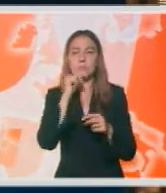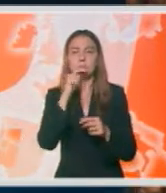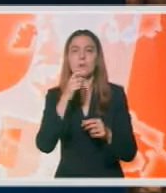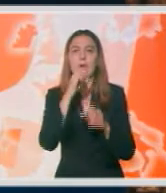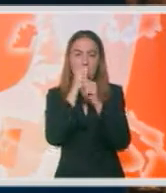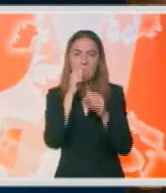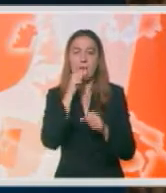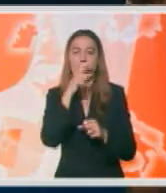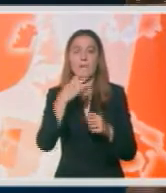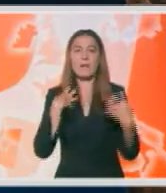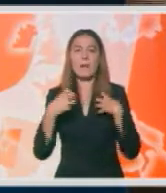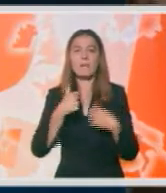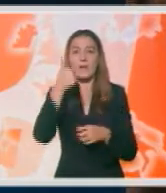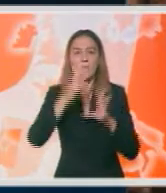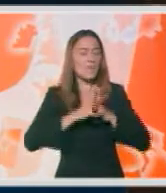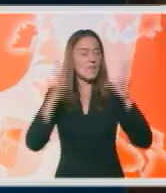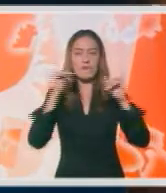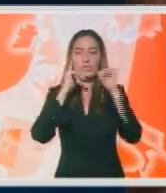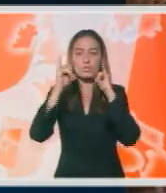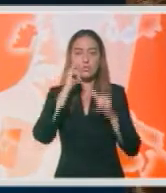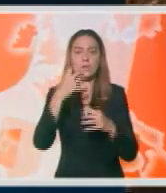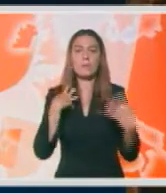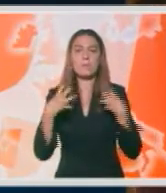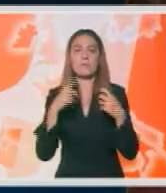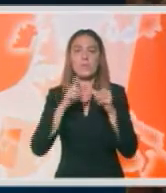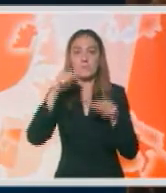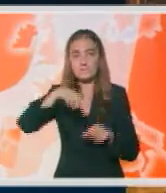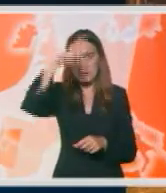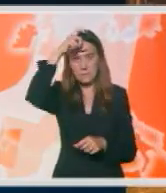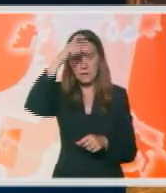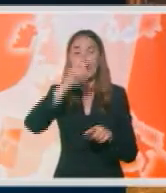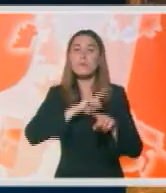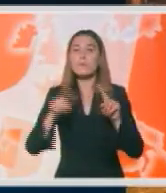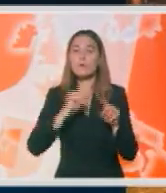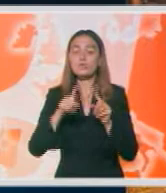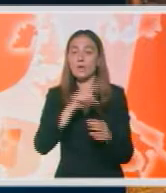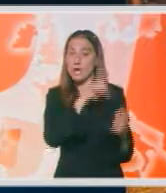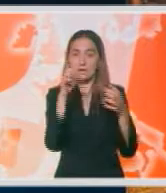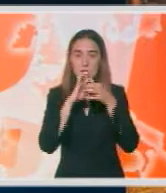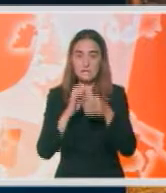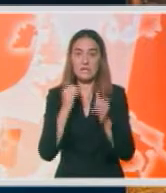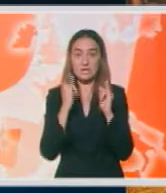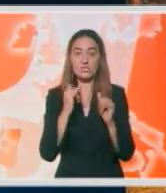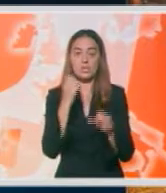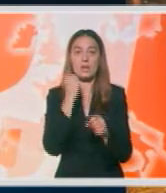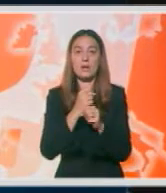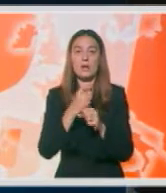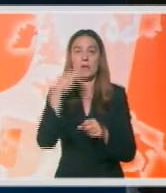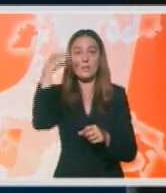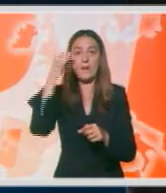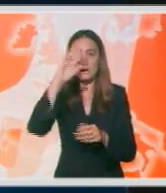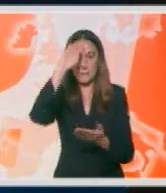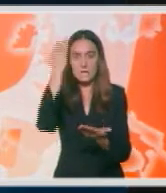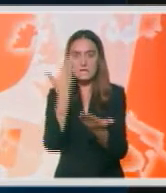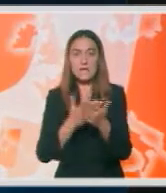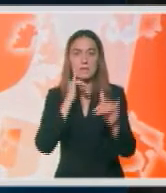karneval predstavlja jednu od najvećih turističkih manifestacija u Srbiji, zbog čega je za dosadašnji rad nagrađen prestižnim